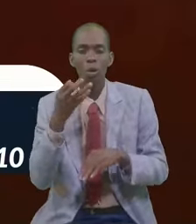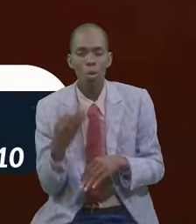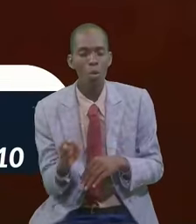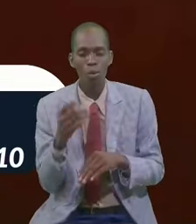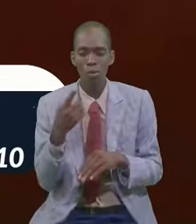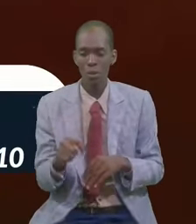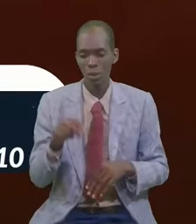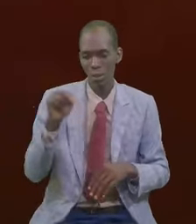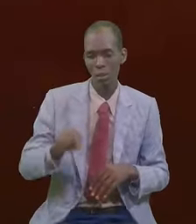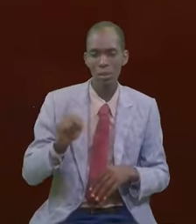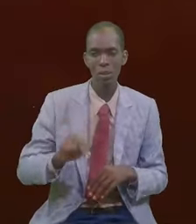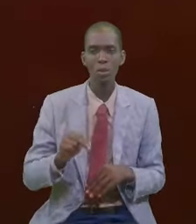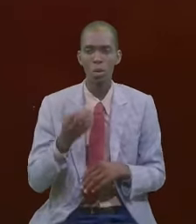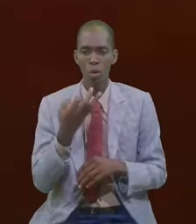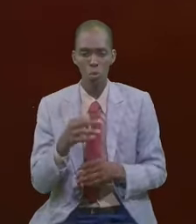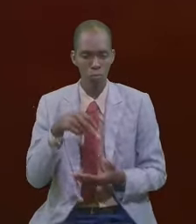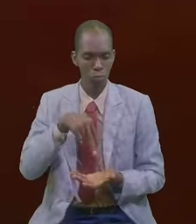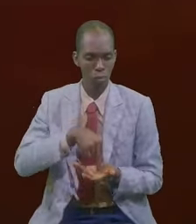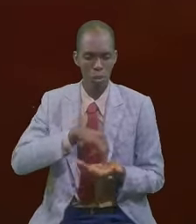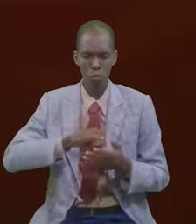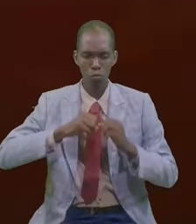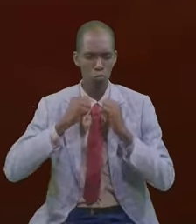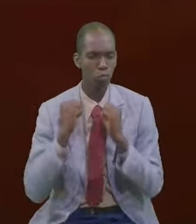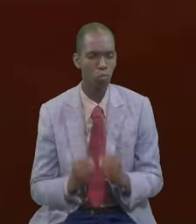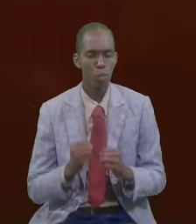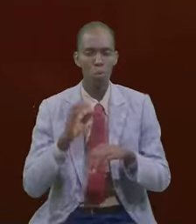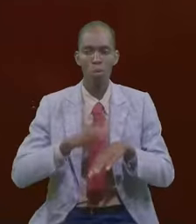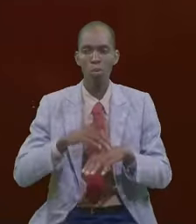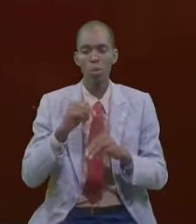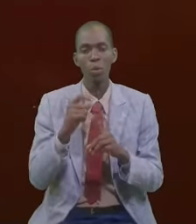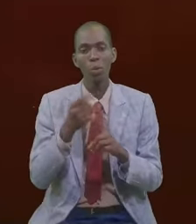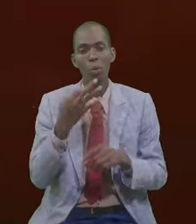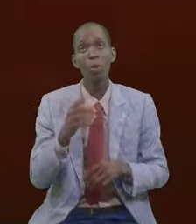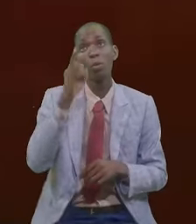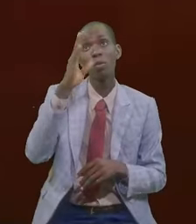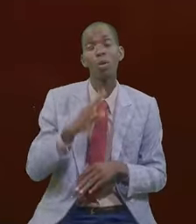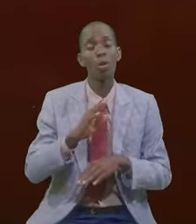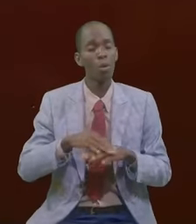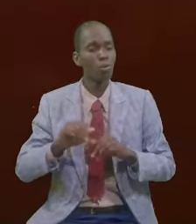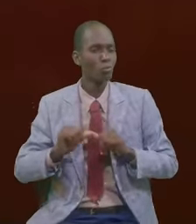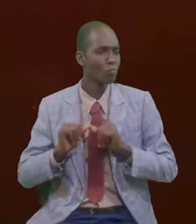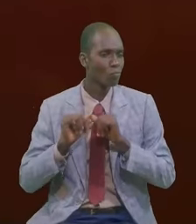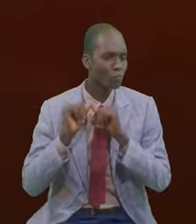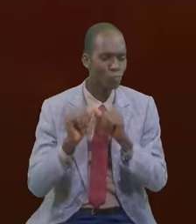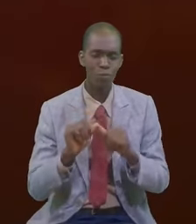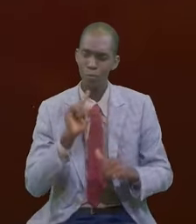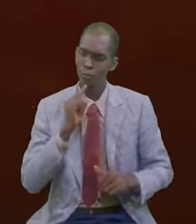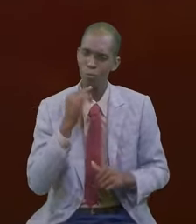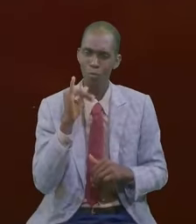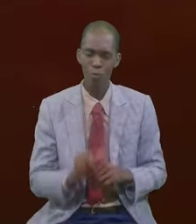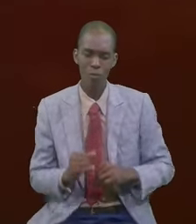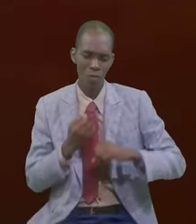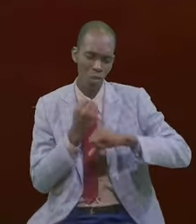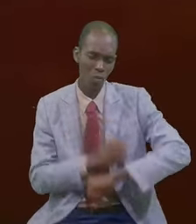de la nécessité d'être ferme sur la parole de Dieu, de combattre pour la